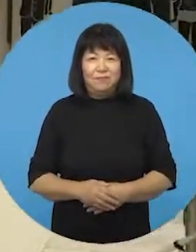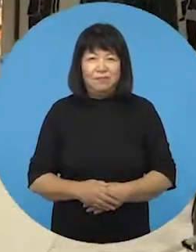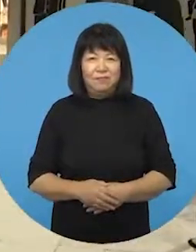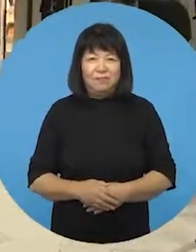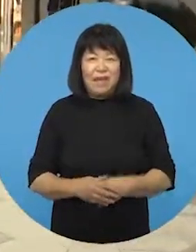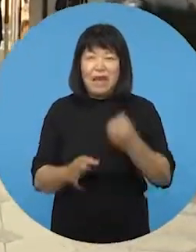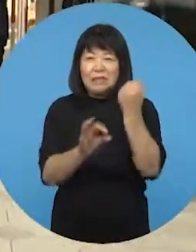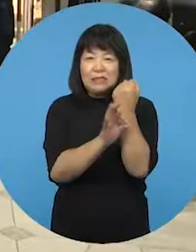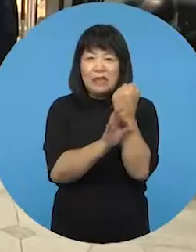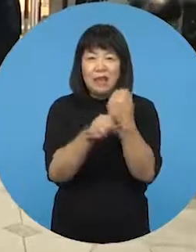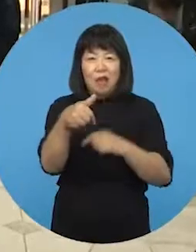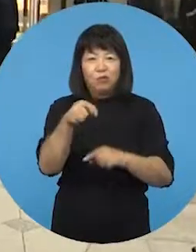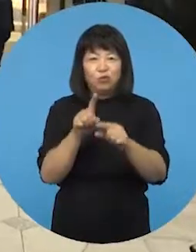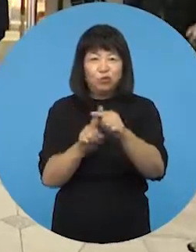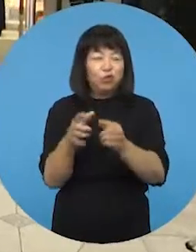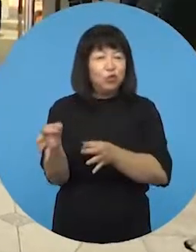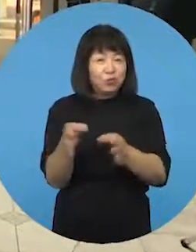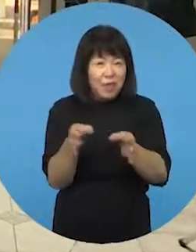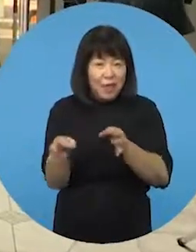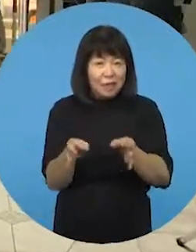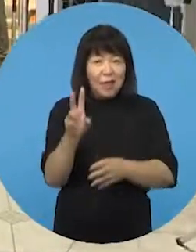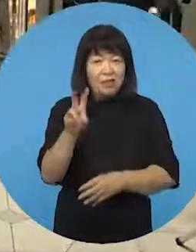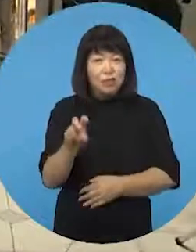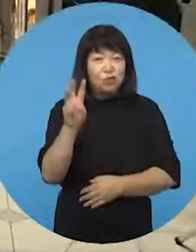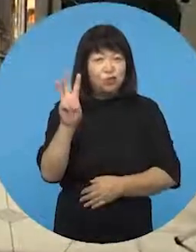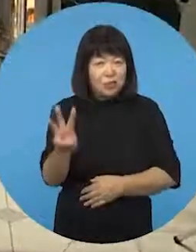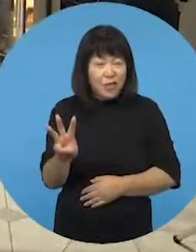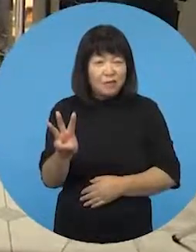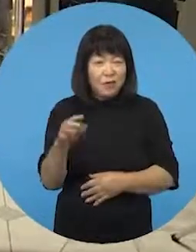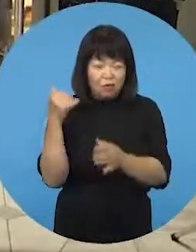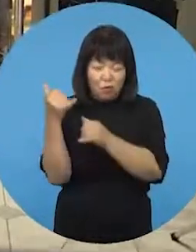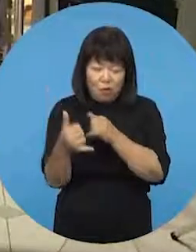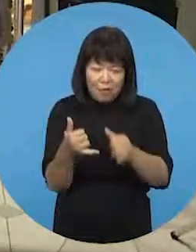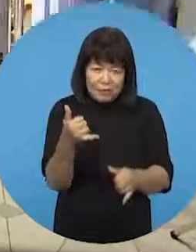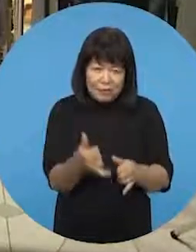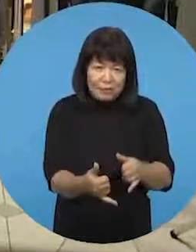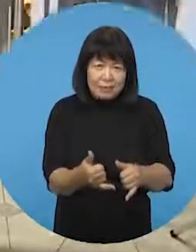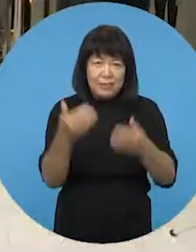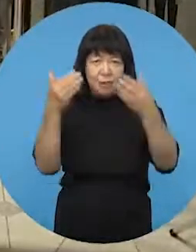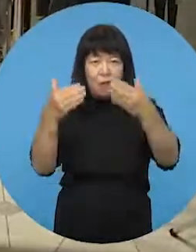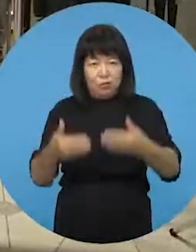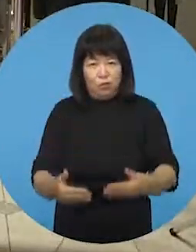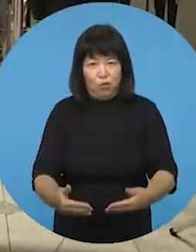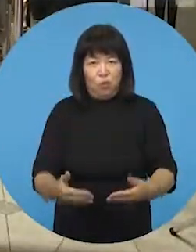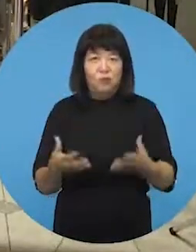伊勢丹府中店が23年の歴史に幕を下ろしました。